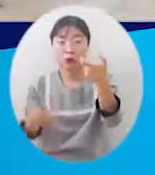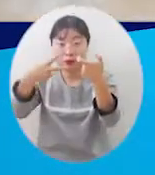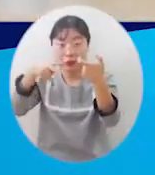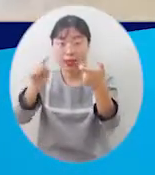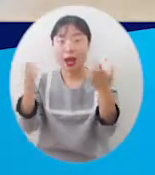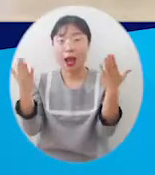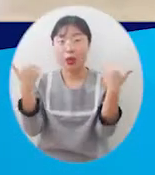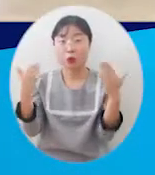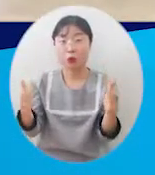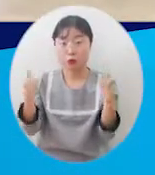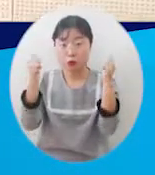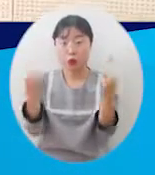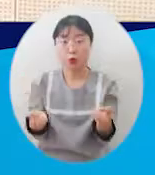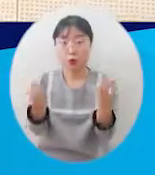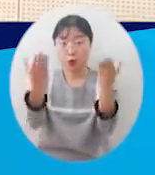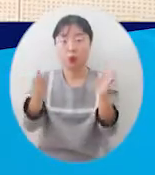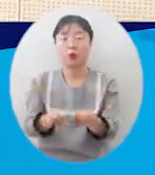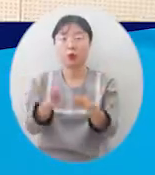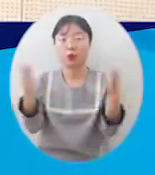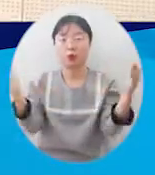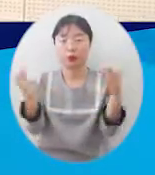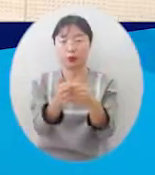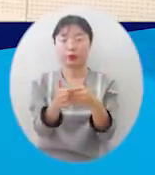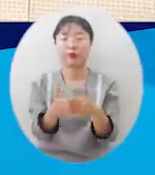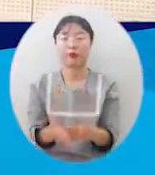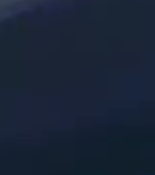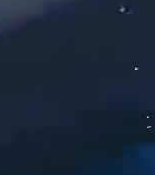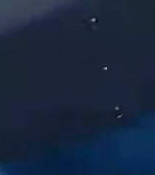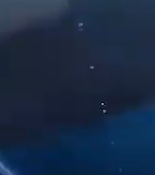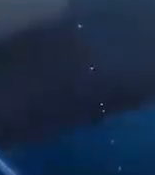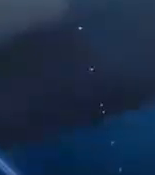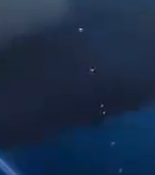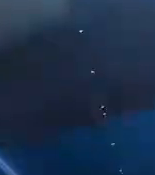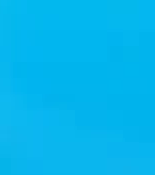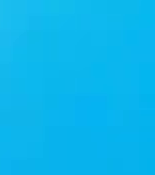5060 이풍당당 신중년학교의 수료식이 진행됐습니다.